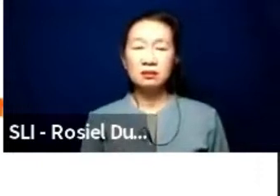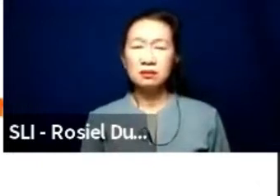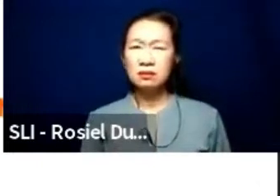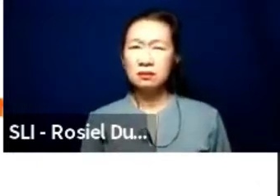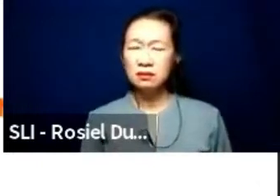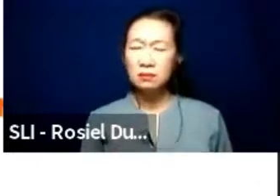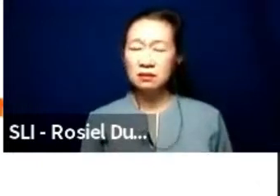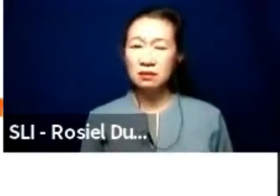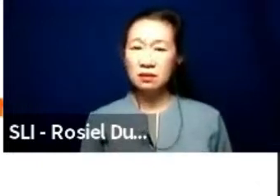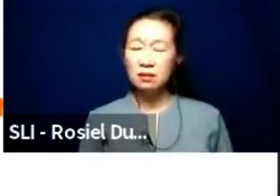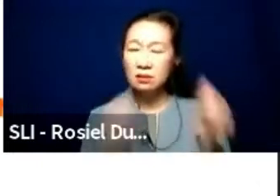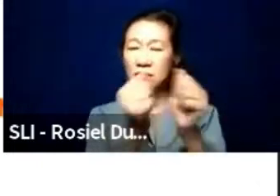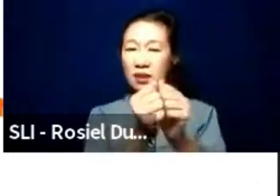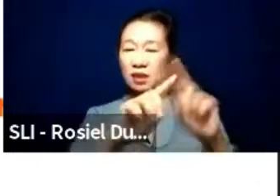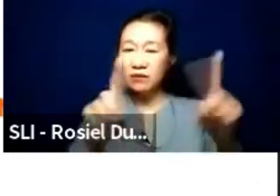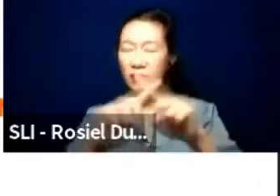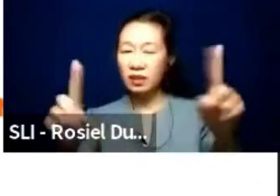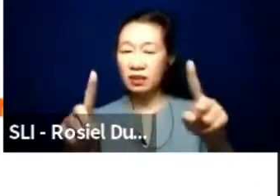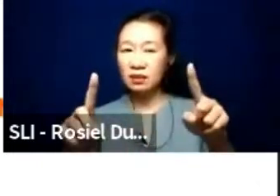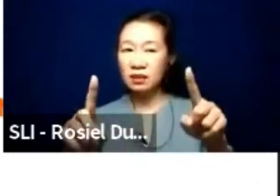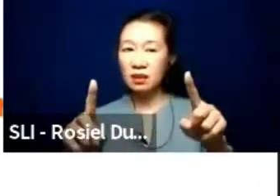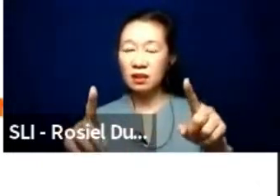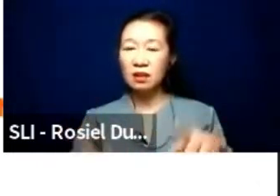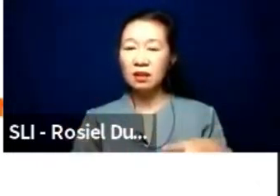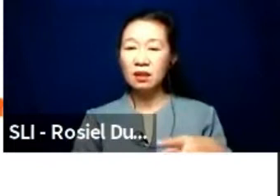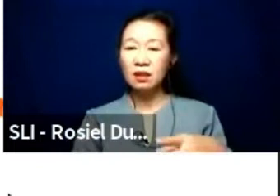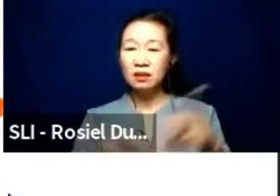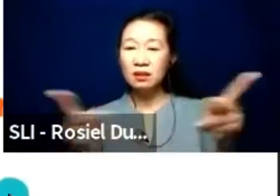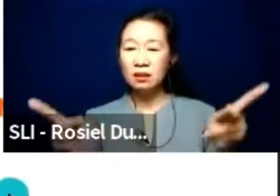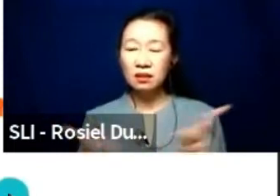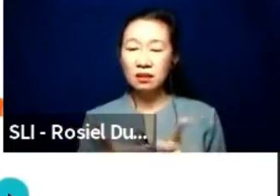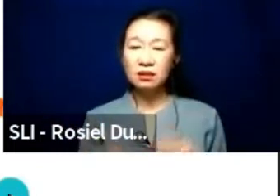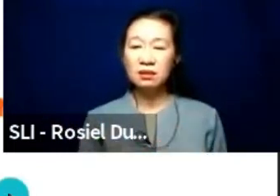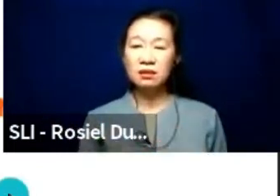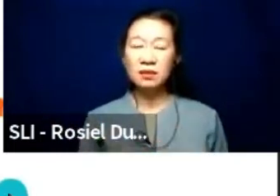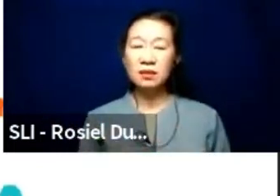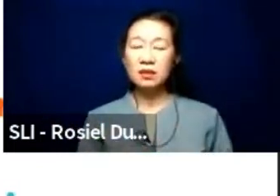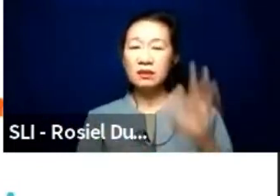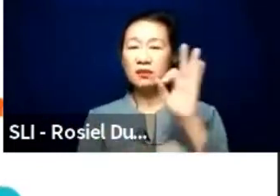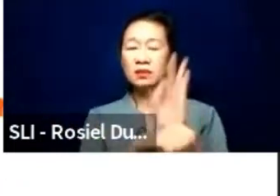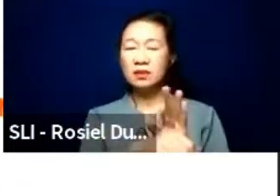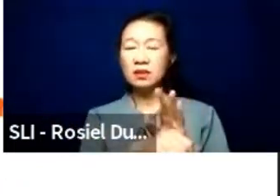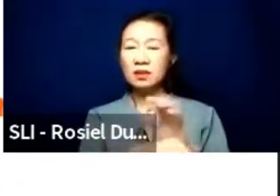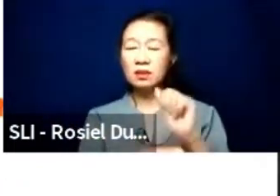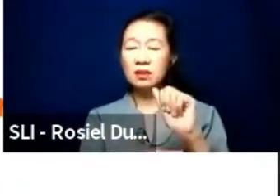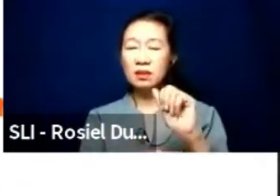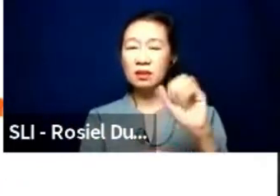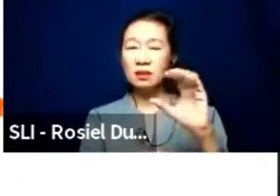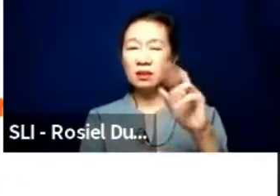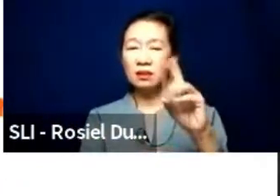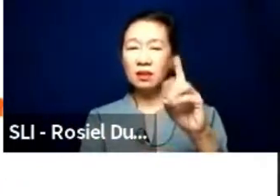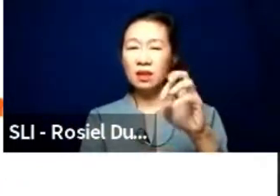it covers different domains, no? So yung functional academic skills, yung